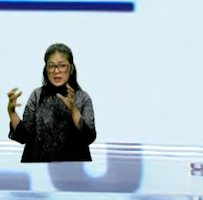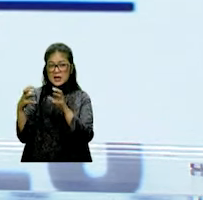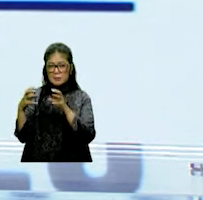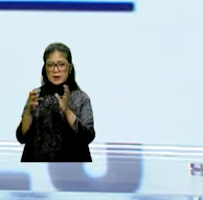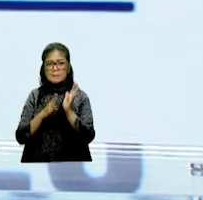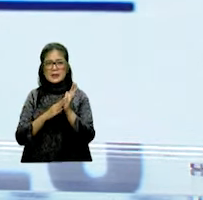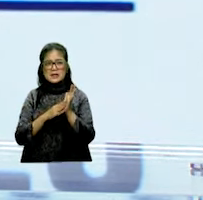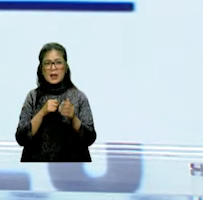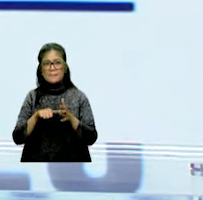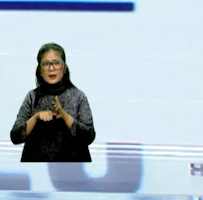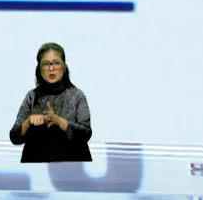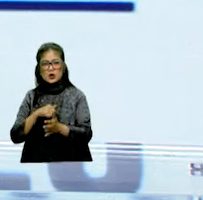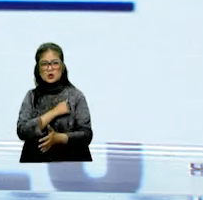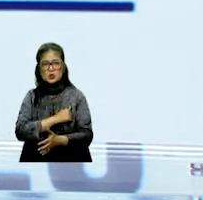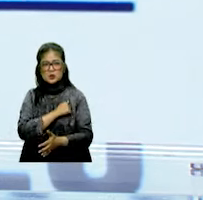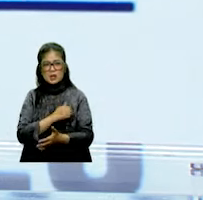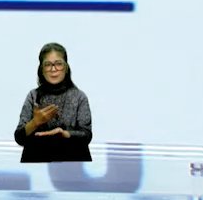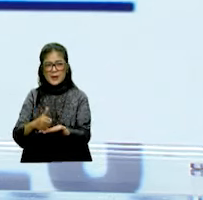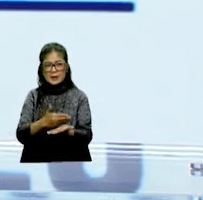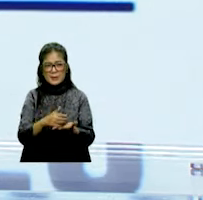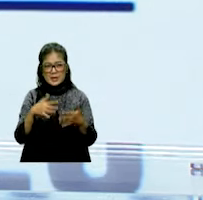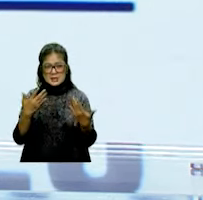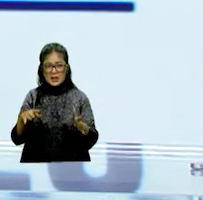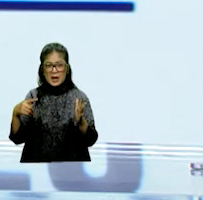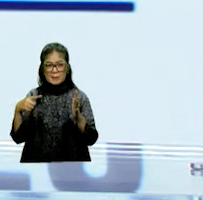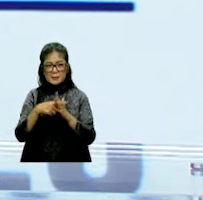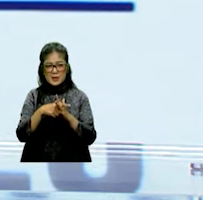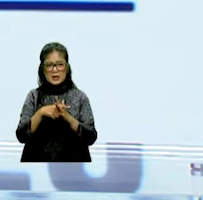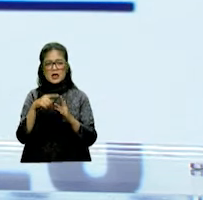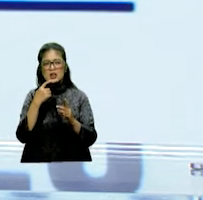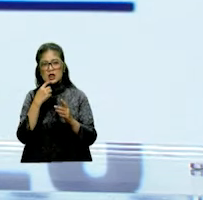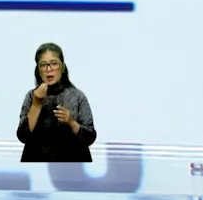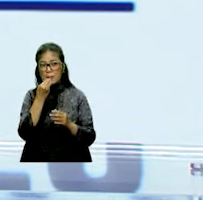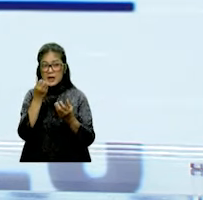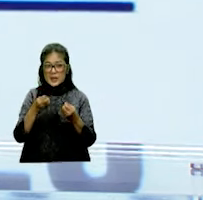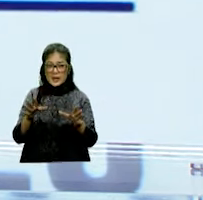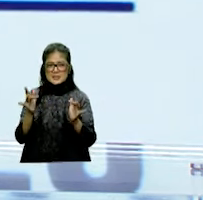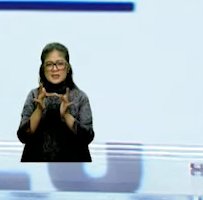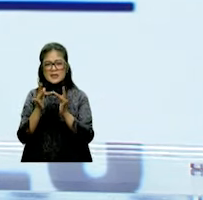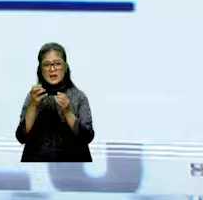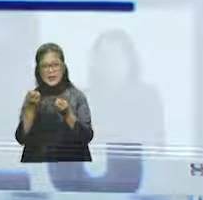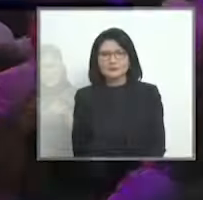masif dibagikan jelang Pilpres serta internet gratis menjadi perhatian para capres dalam debat